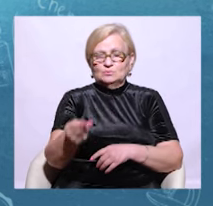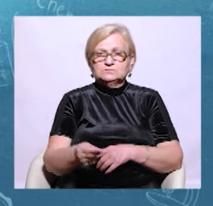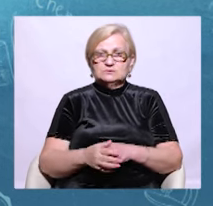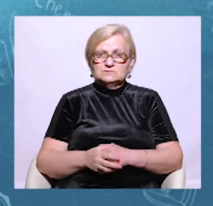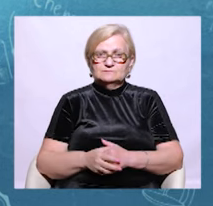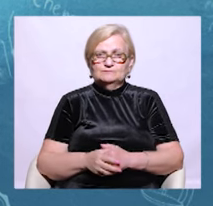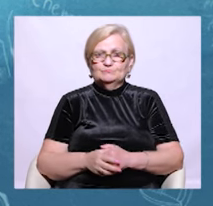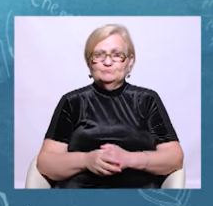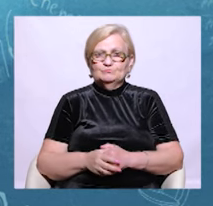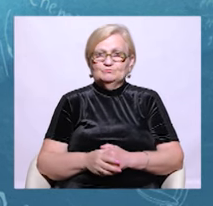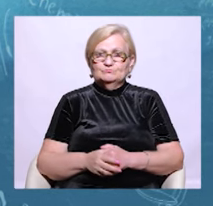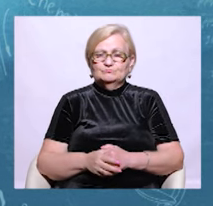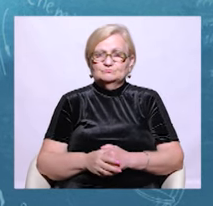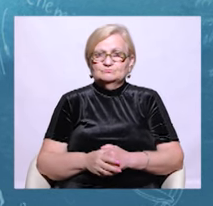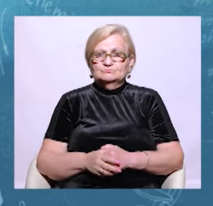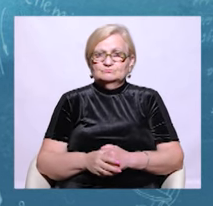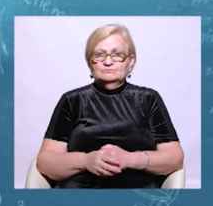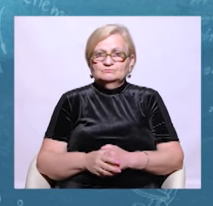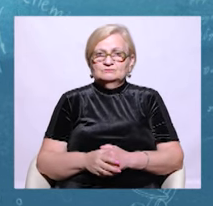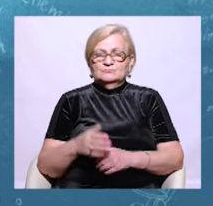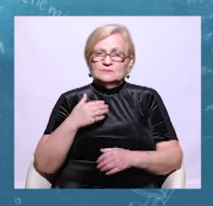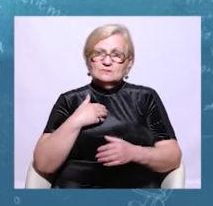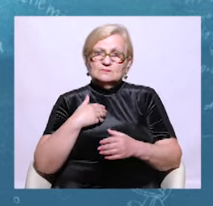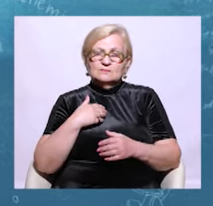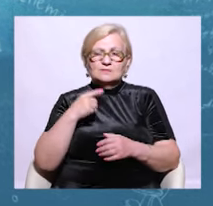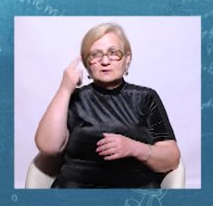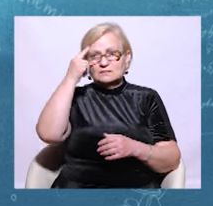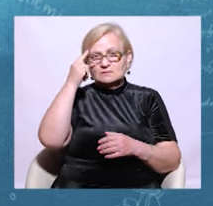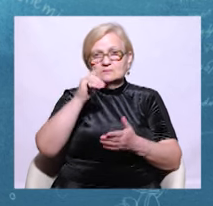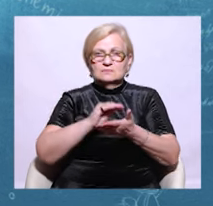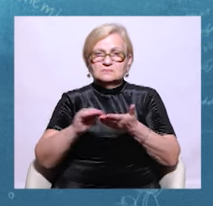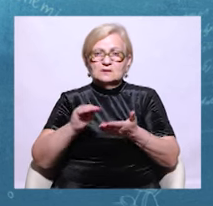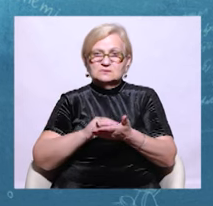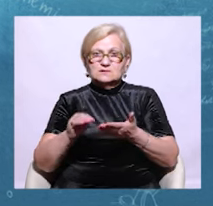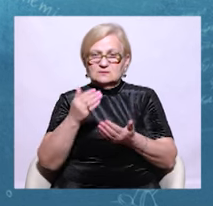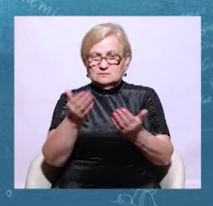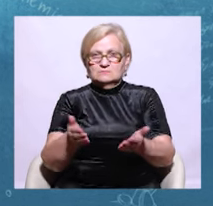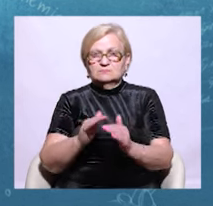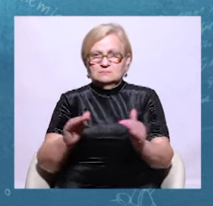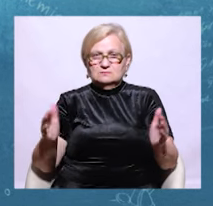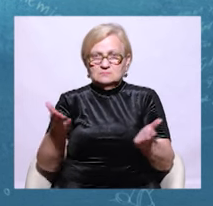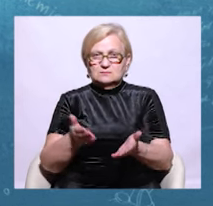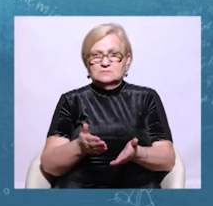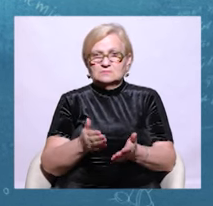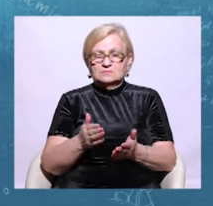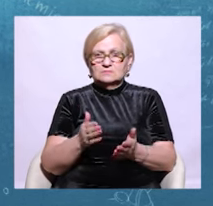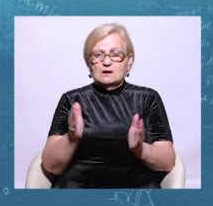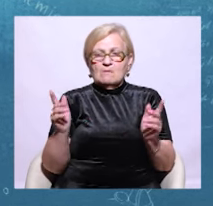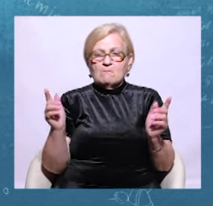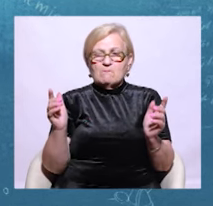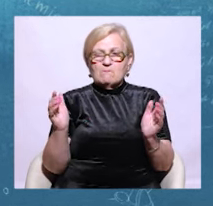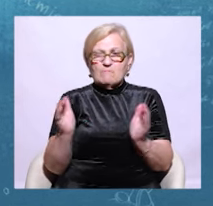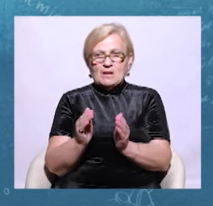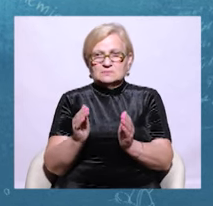მოგცეთ. იქნება დავწეროთ, ჩვენ გავიაზროთ და დავწეროთ აი ასეთი პატარა